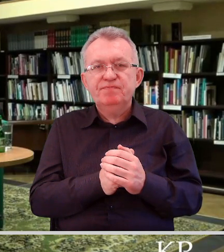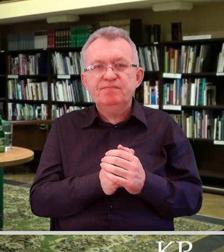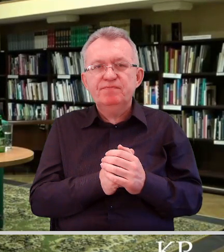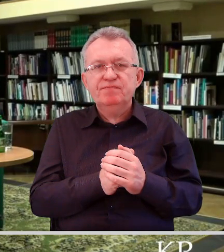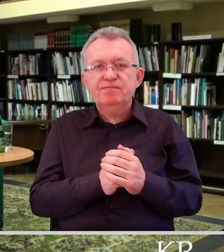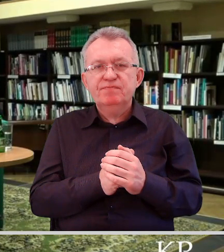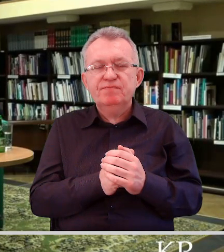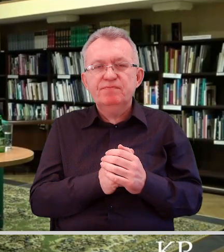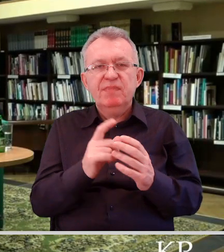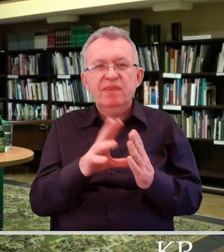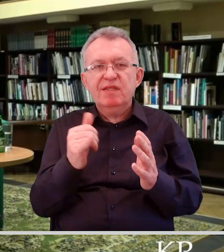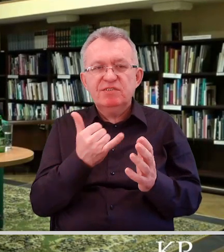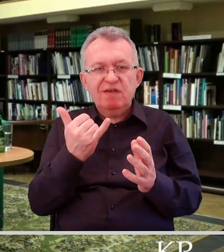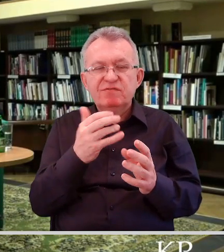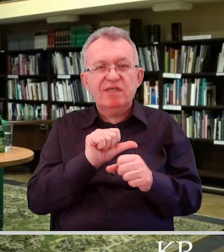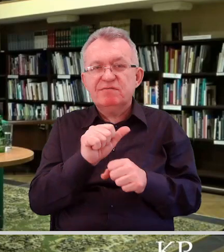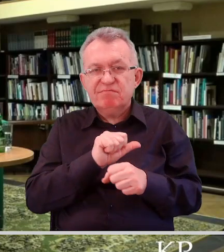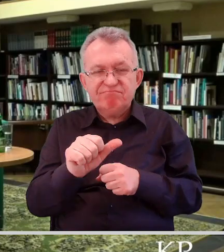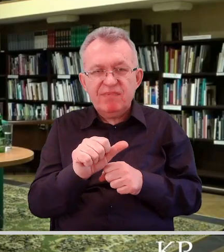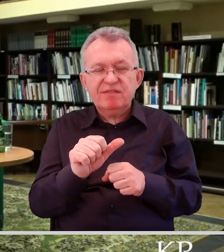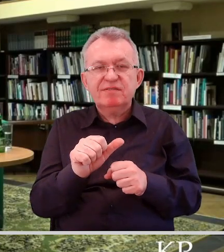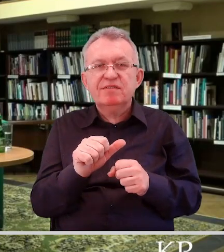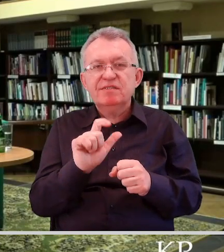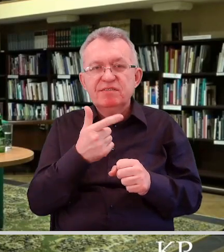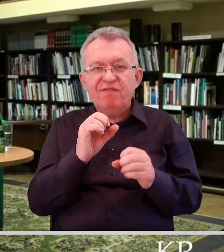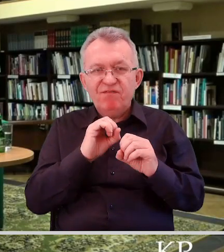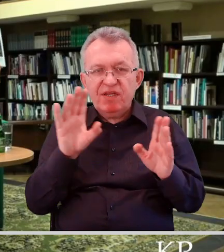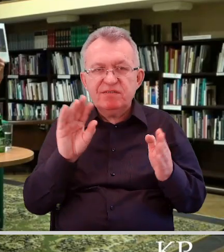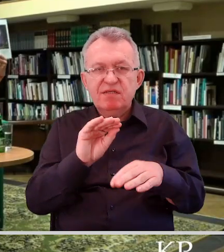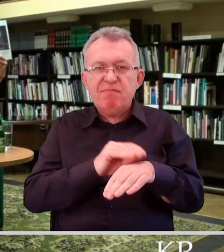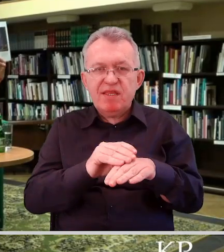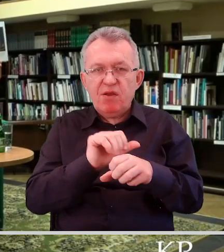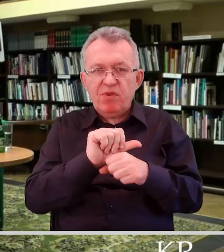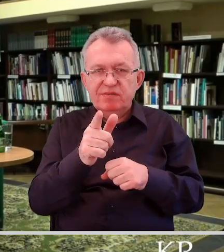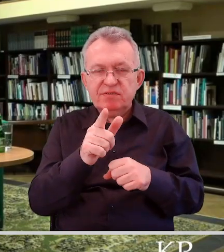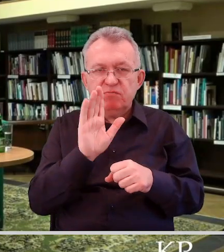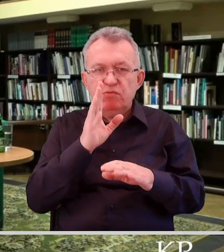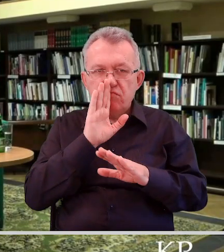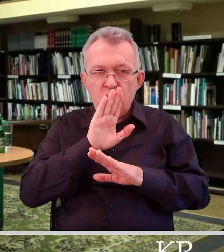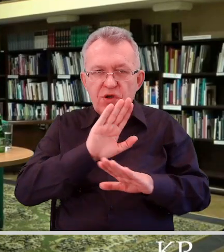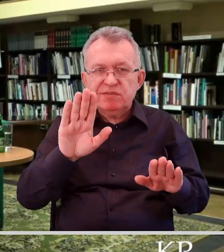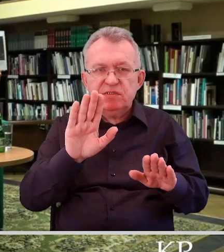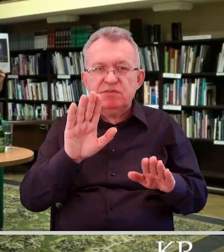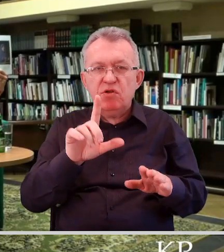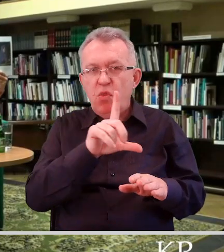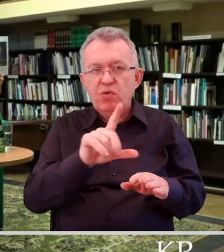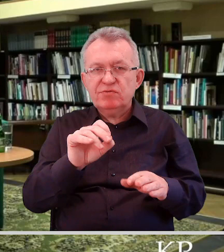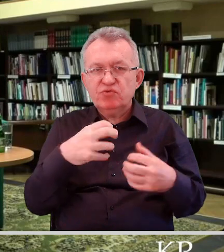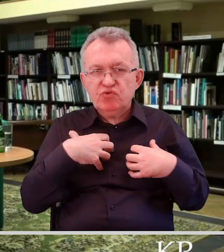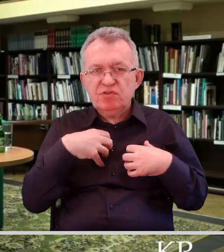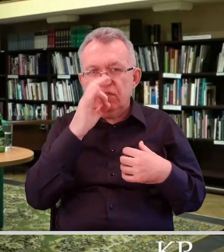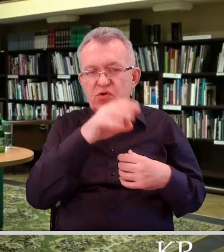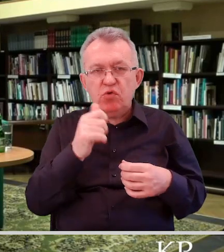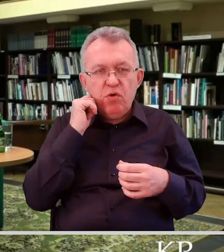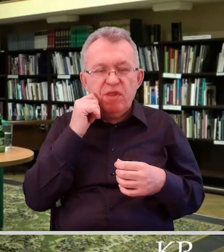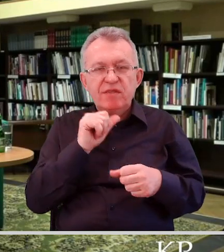Ale nie zawsze jest tak, że są takie wyraźne materiały, które pozwalają odtworzyć losy różnych kobiet. Faktycznie